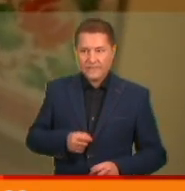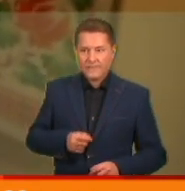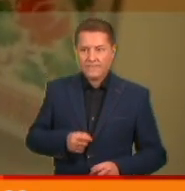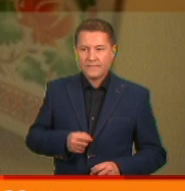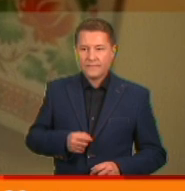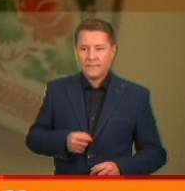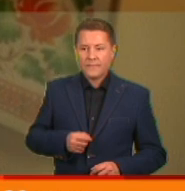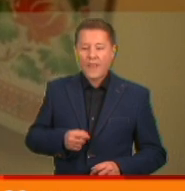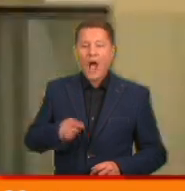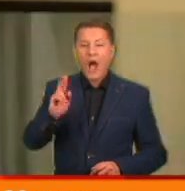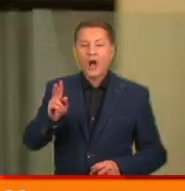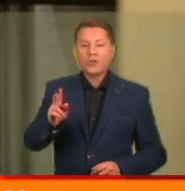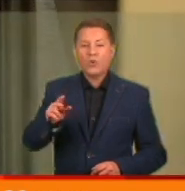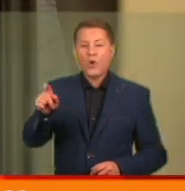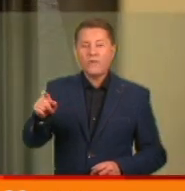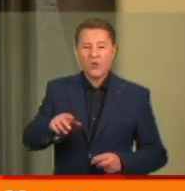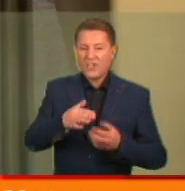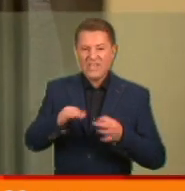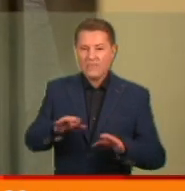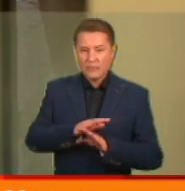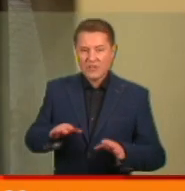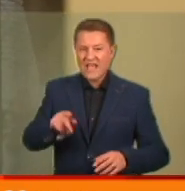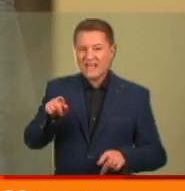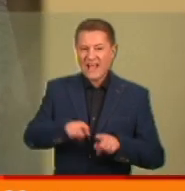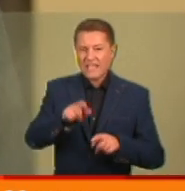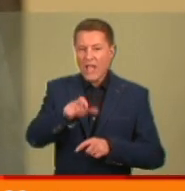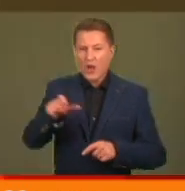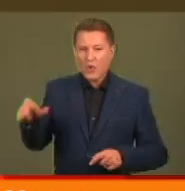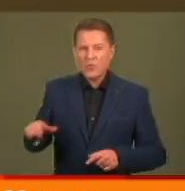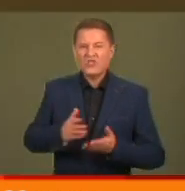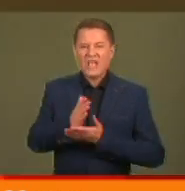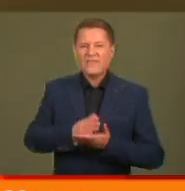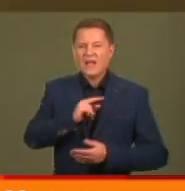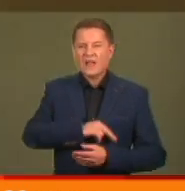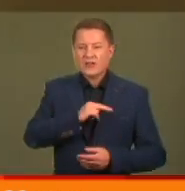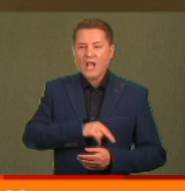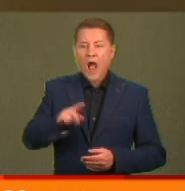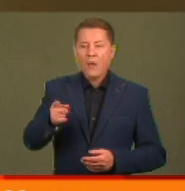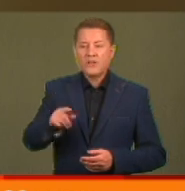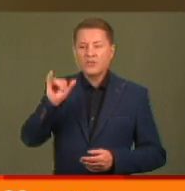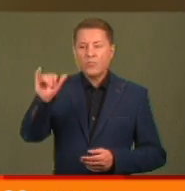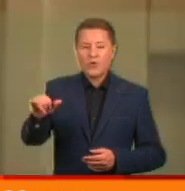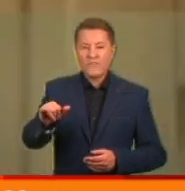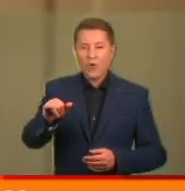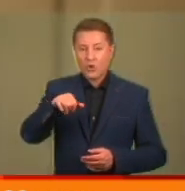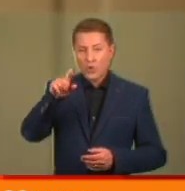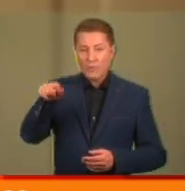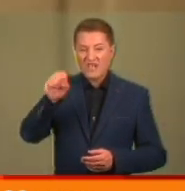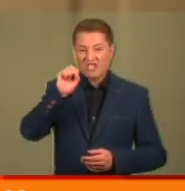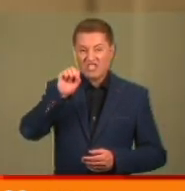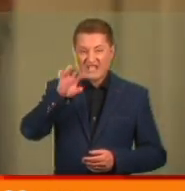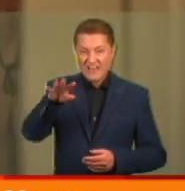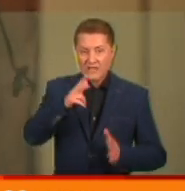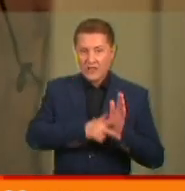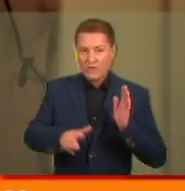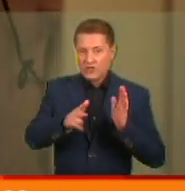вирвали. А що вирвали? А хто вирвав? Такі люди, вони на должностях. А почему у него на квартире 1488, а не 36 номер? А